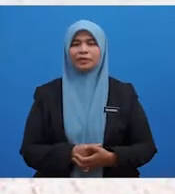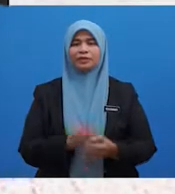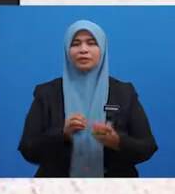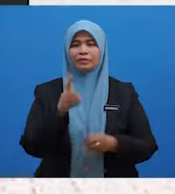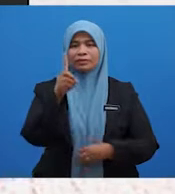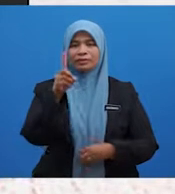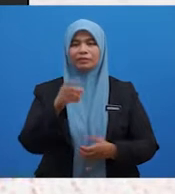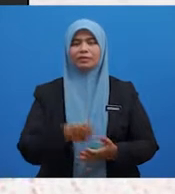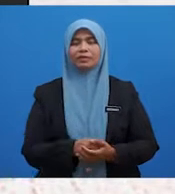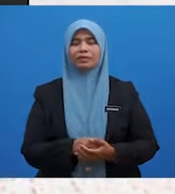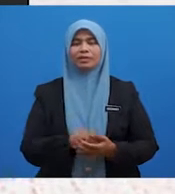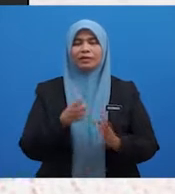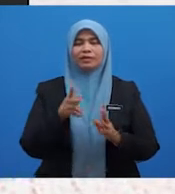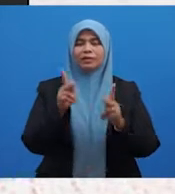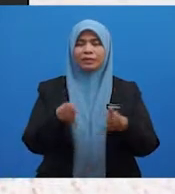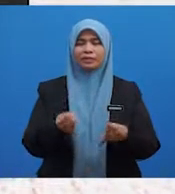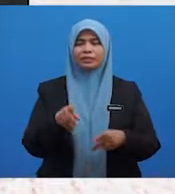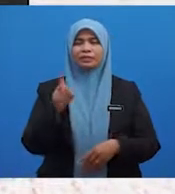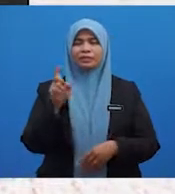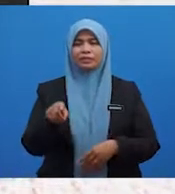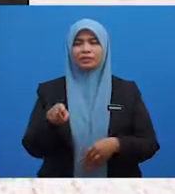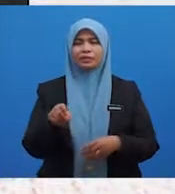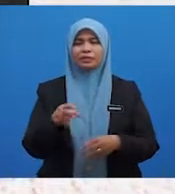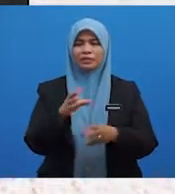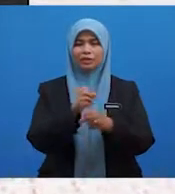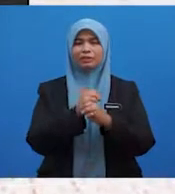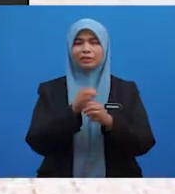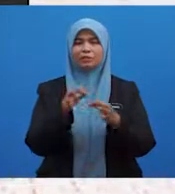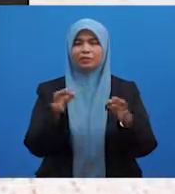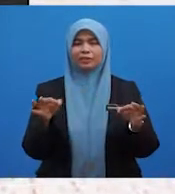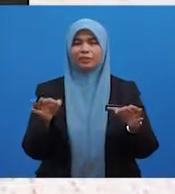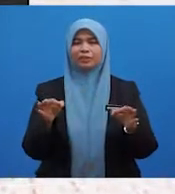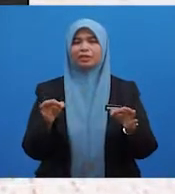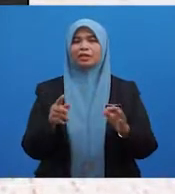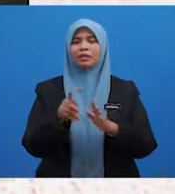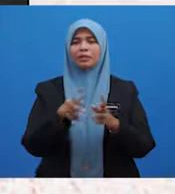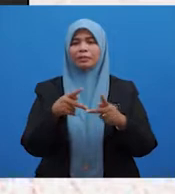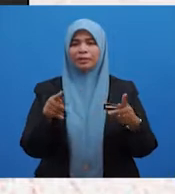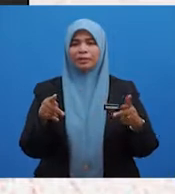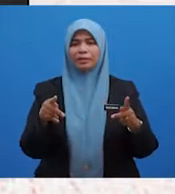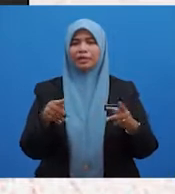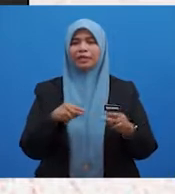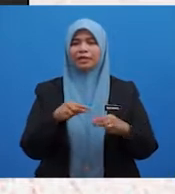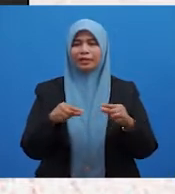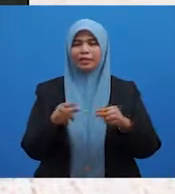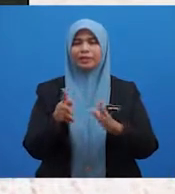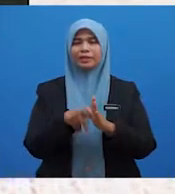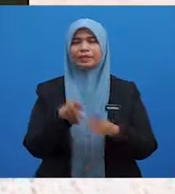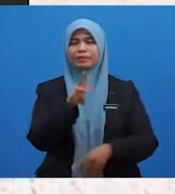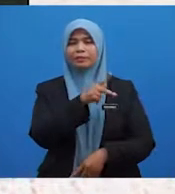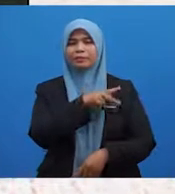pertama, pelajar seharusnya dapat menghuraikan kepelbagaian